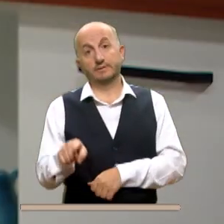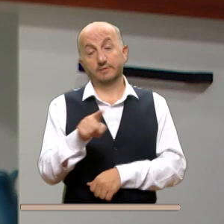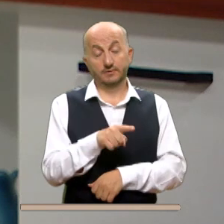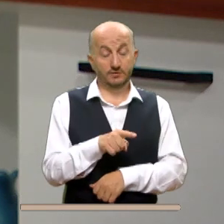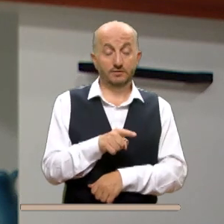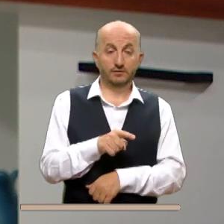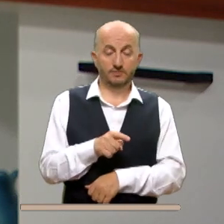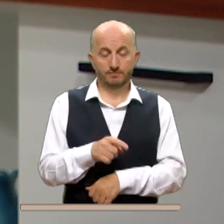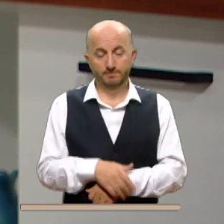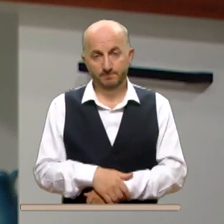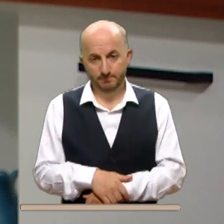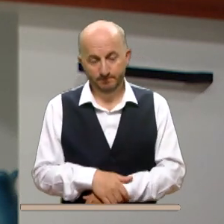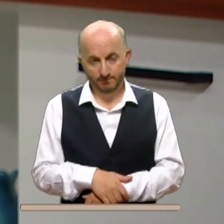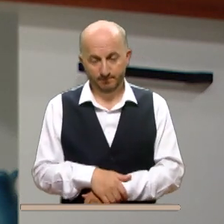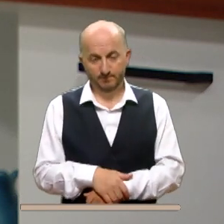büyük kesinlikle bir